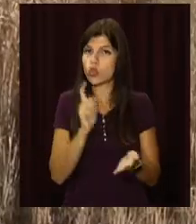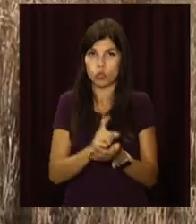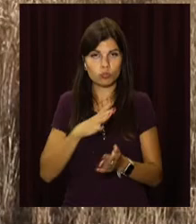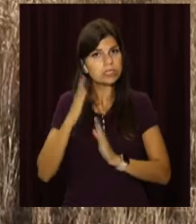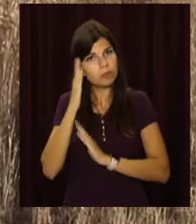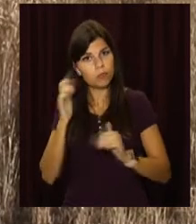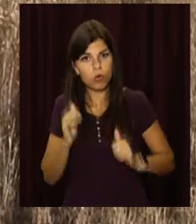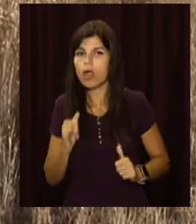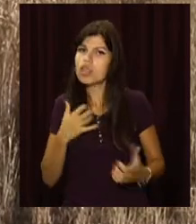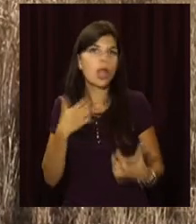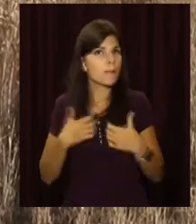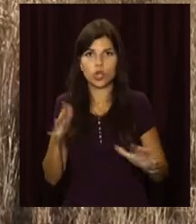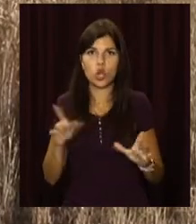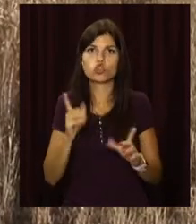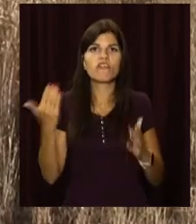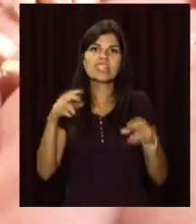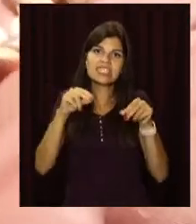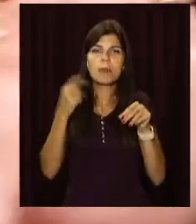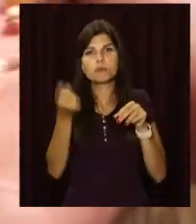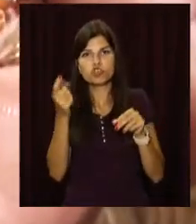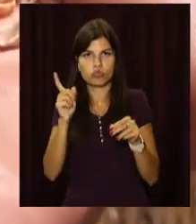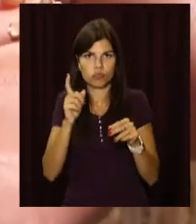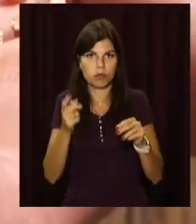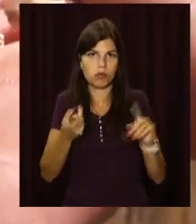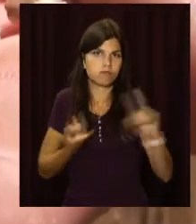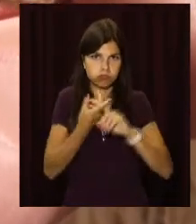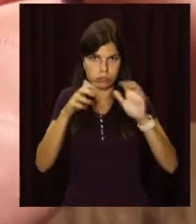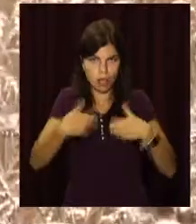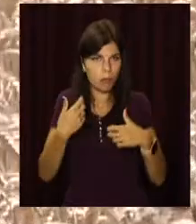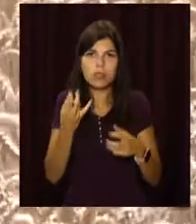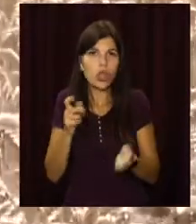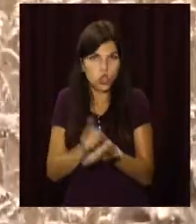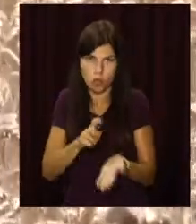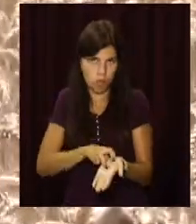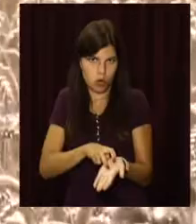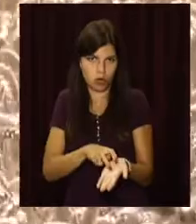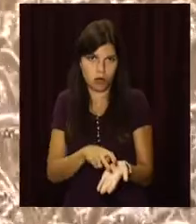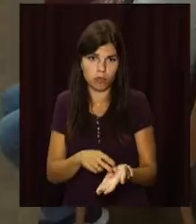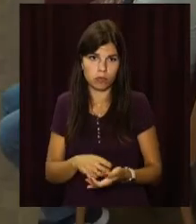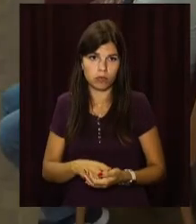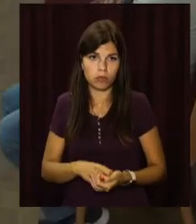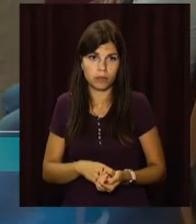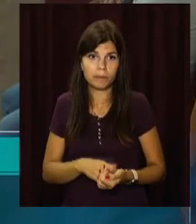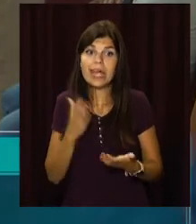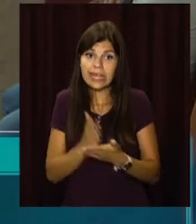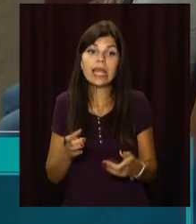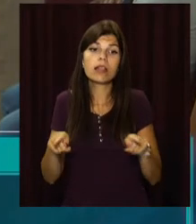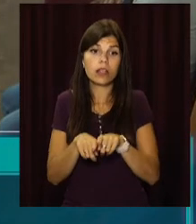що їхній врожай чи землі відберуть, говорить перший заступник голови облдержадміністрації Володимир Орлов. Є